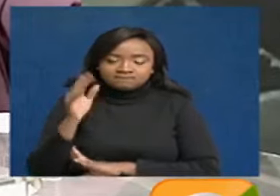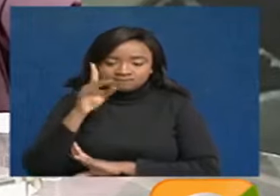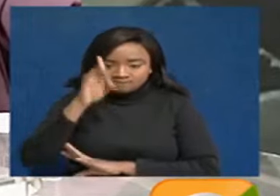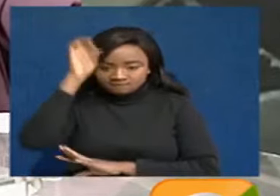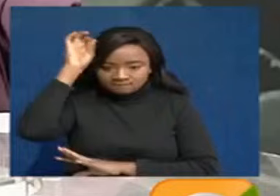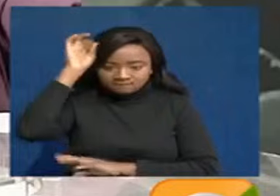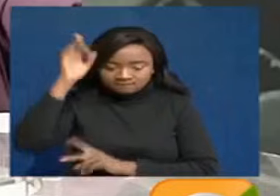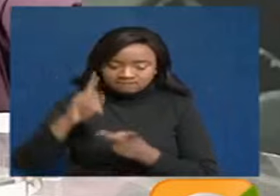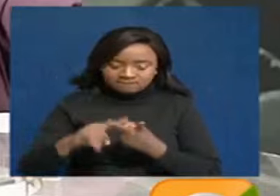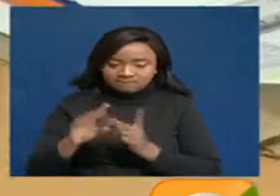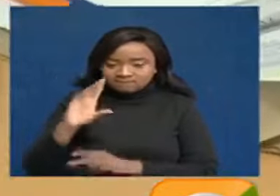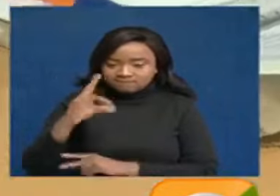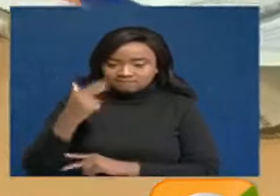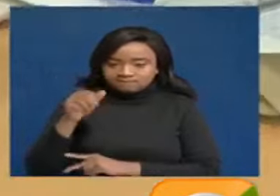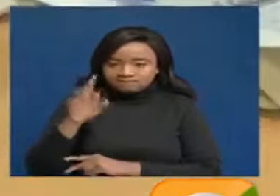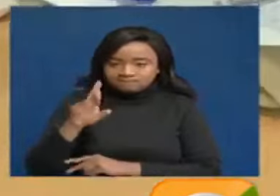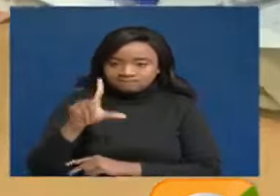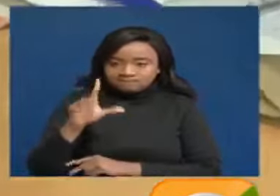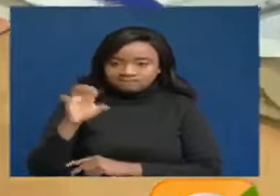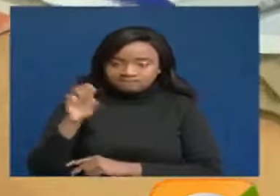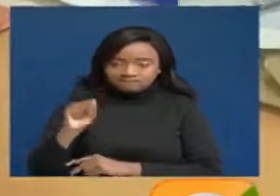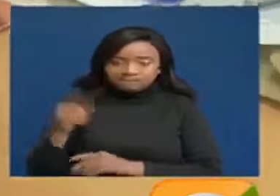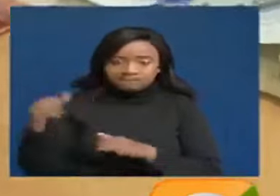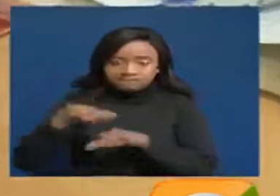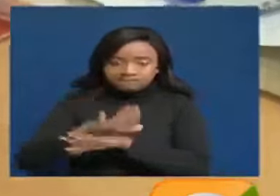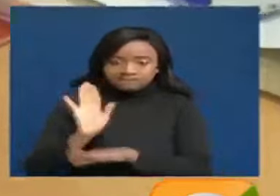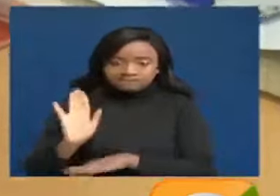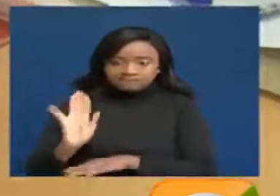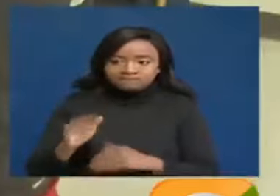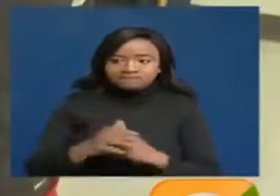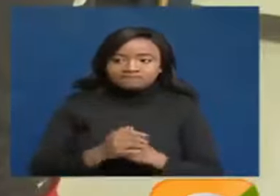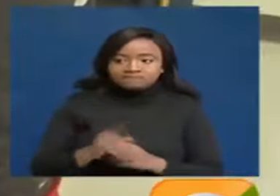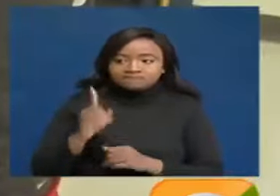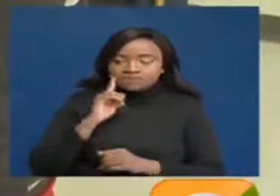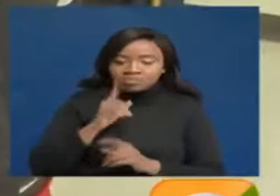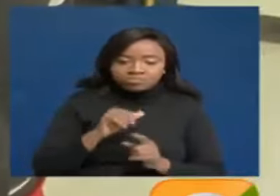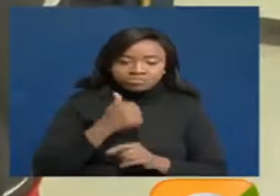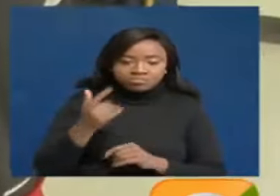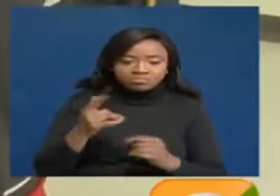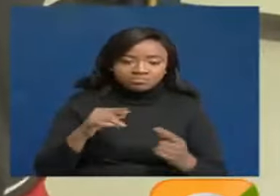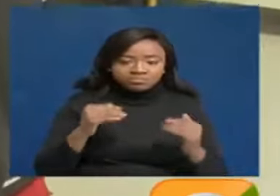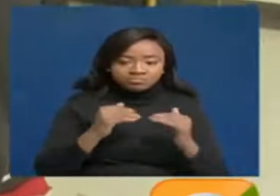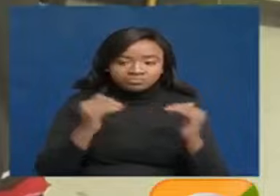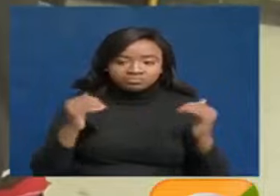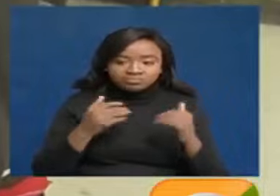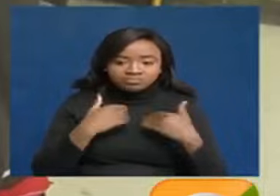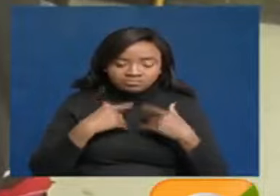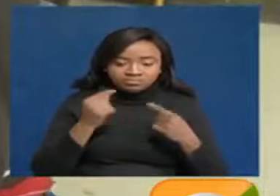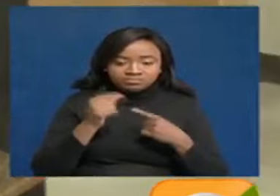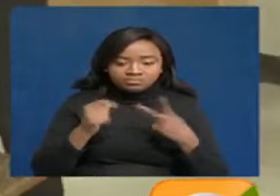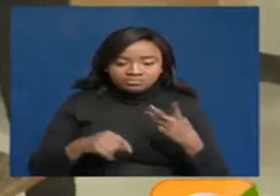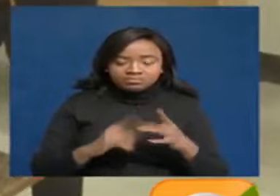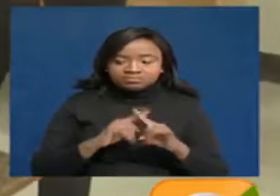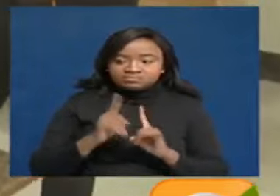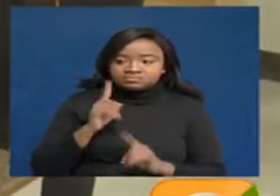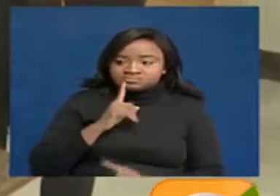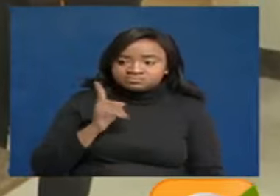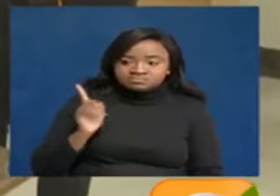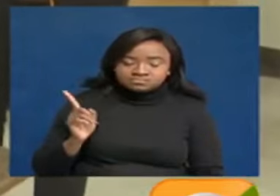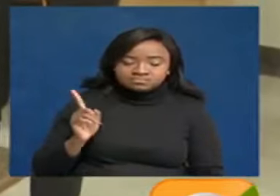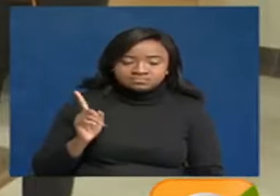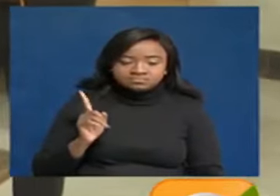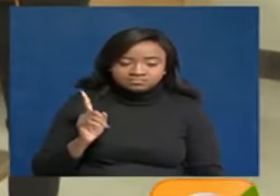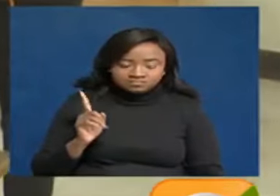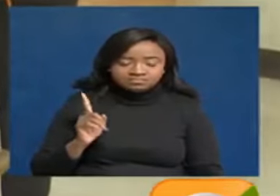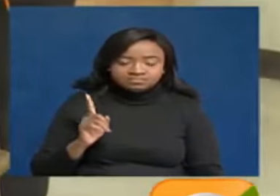Na baada ya waniaji wawili wa mwenyekiti kuwa na idadi sawa ya kura siku mbili zilizopita, marudio ya uchaguzi huo yamefanyika hii leo.